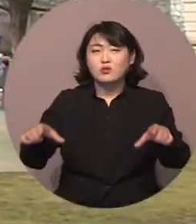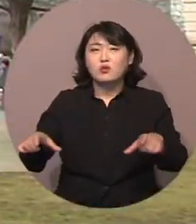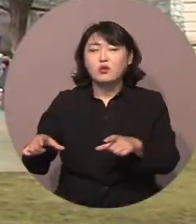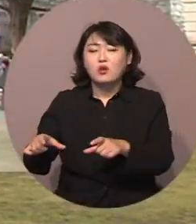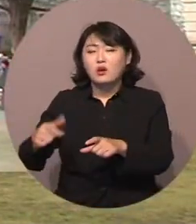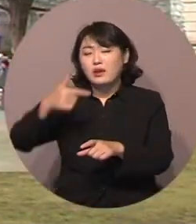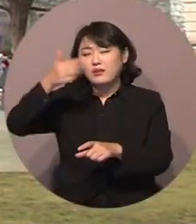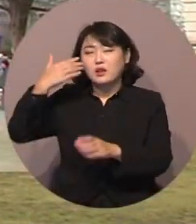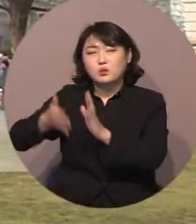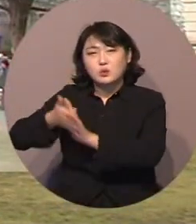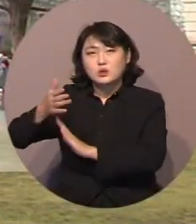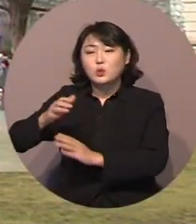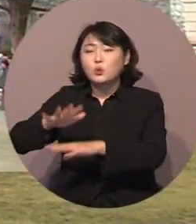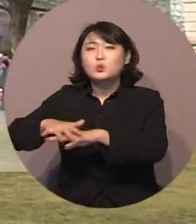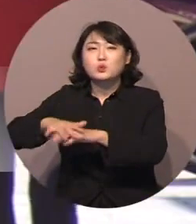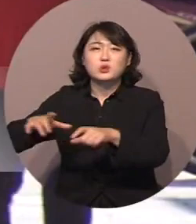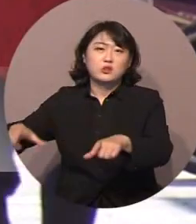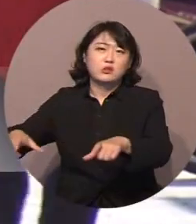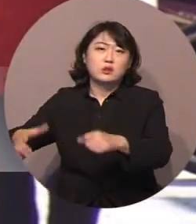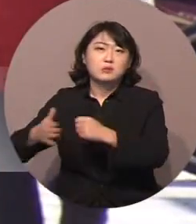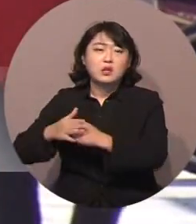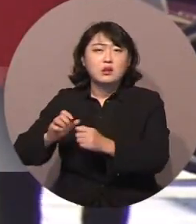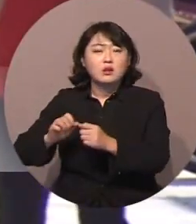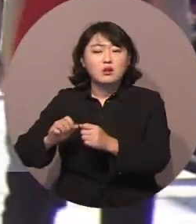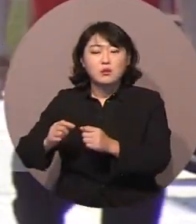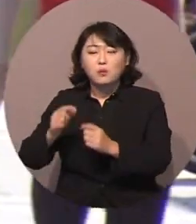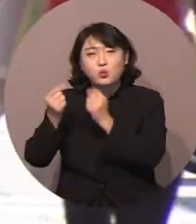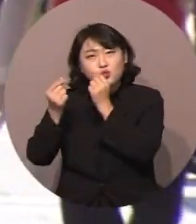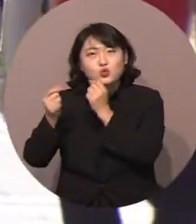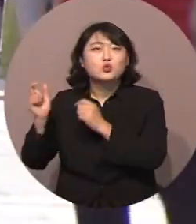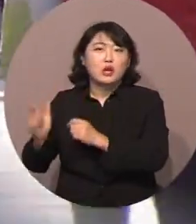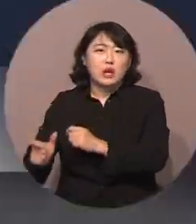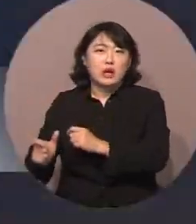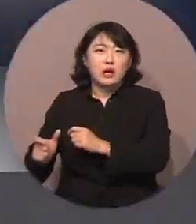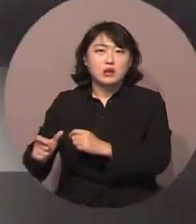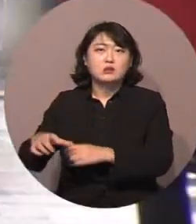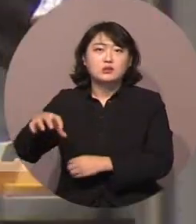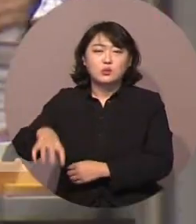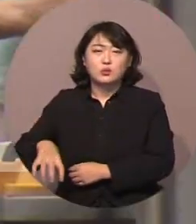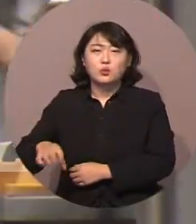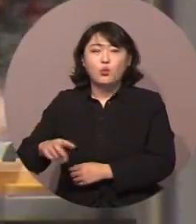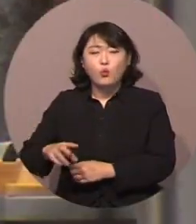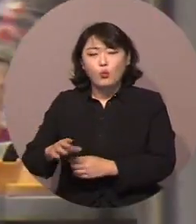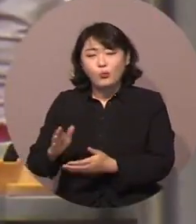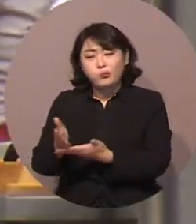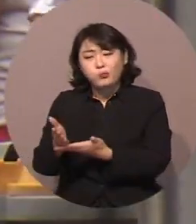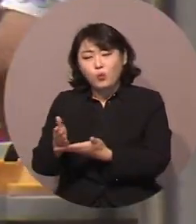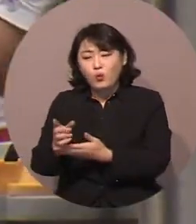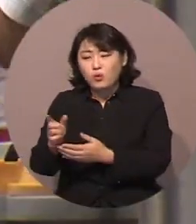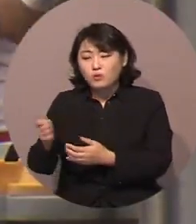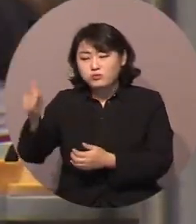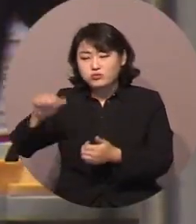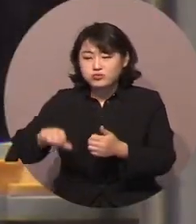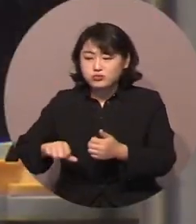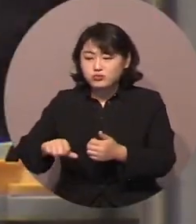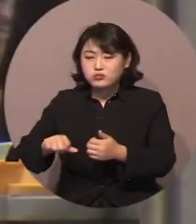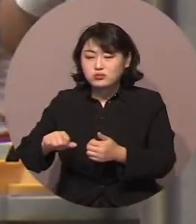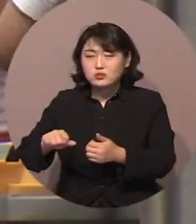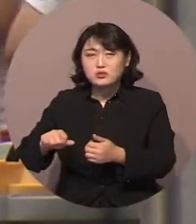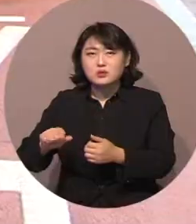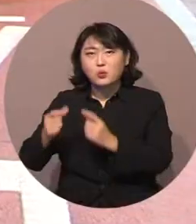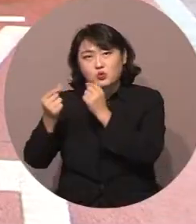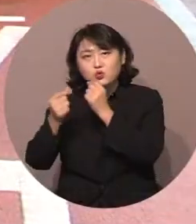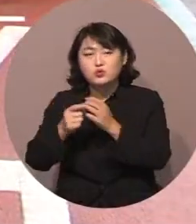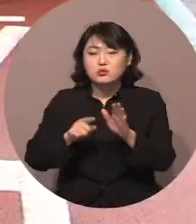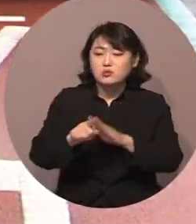포함하고 있습니다이 때문에 상대적으로 보수세가 강하면서도 판세 예측이 어려운 곳으로 분류됩니다